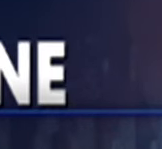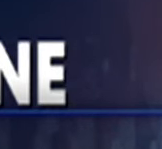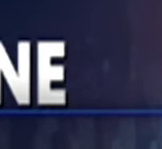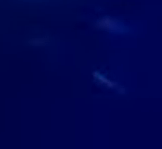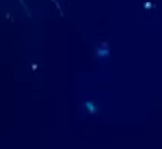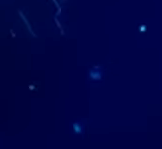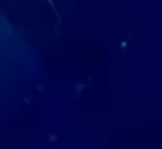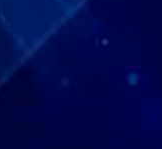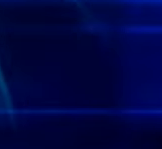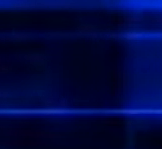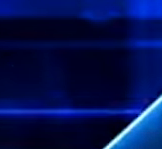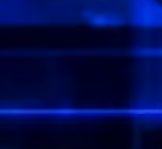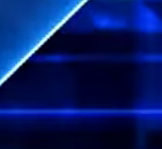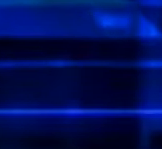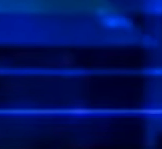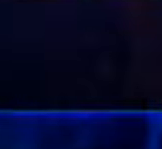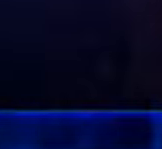Awards.